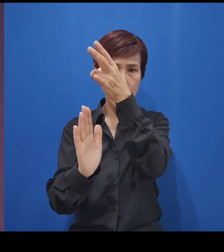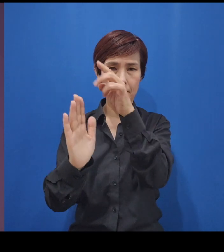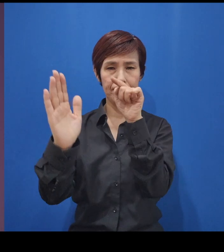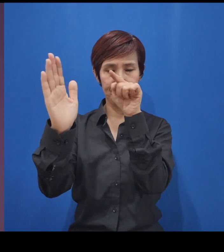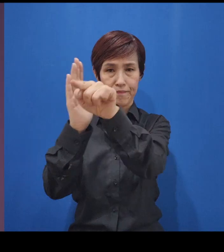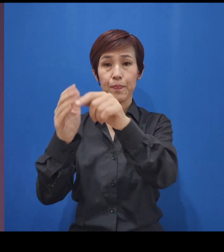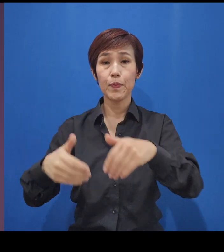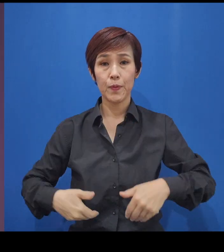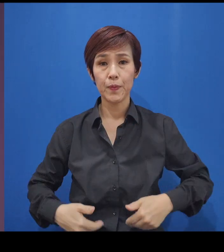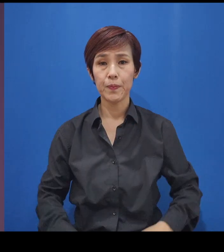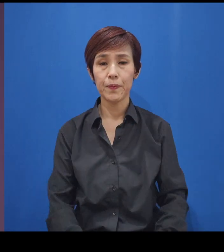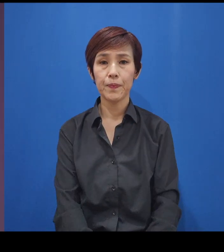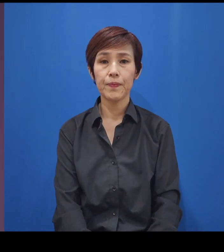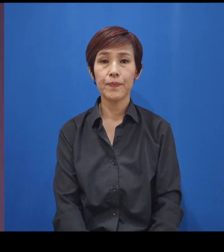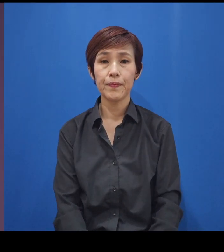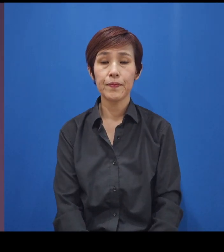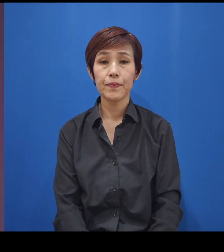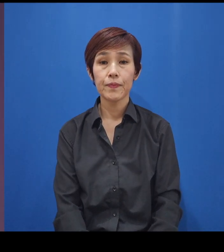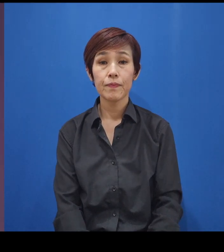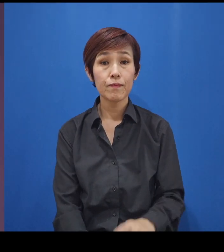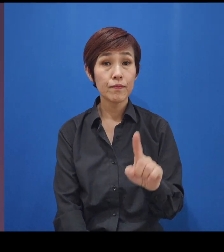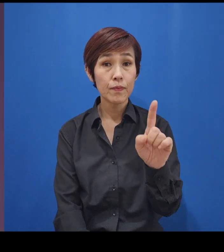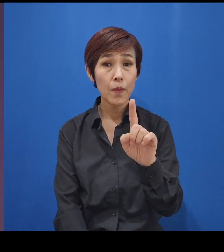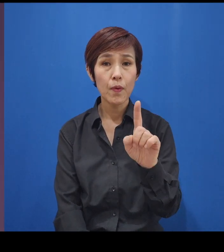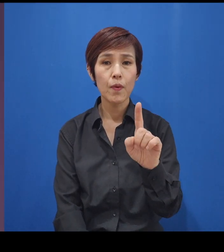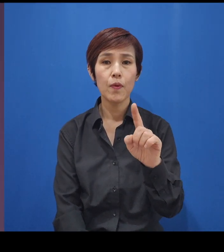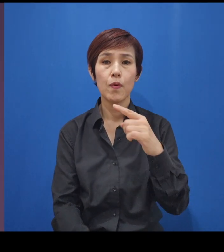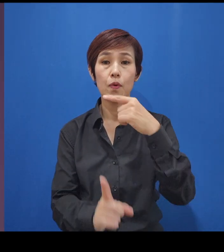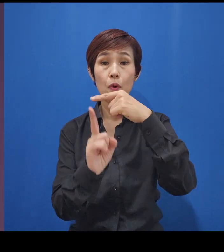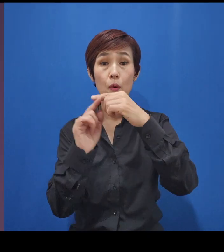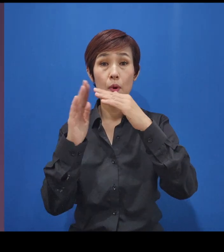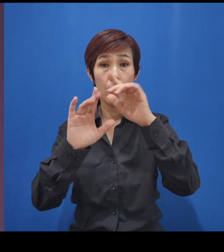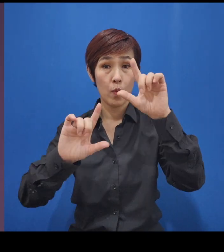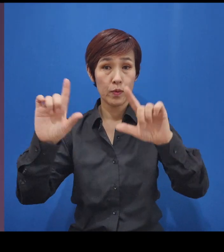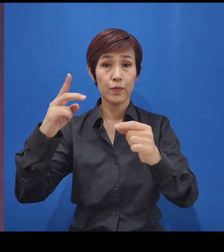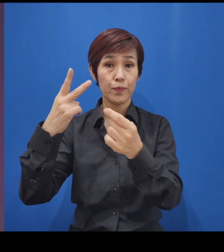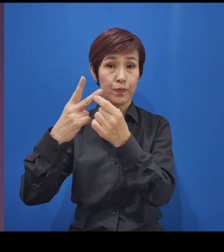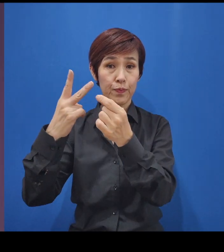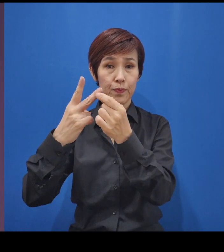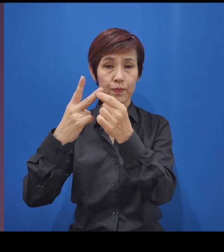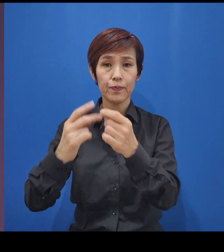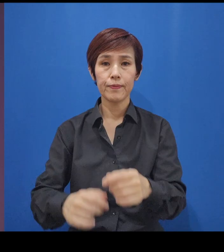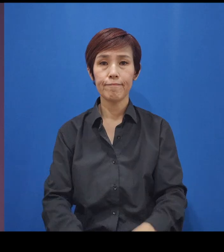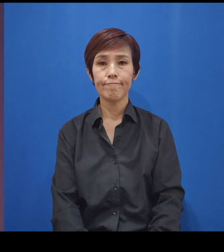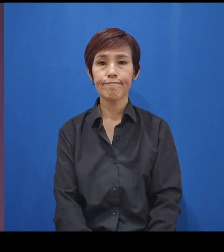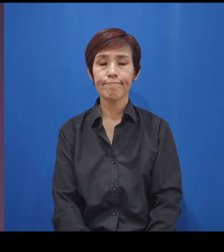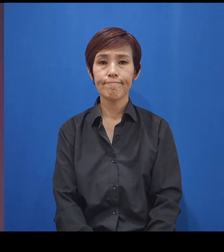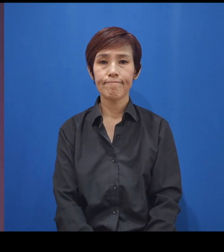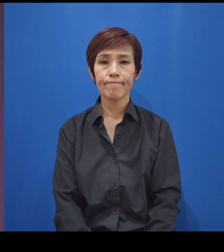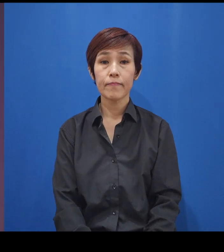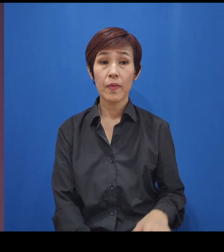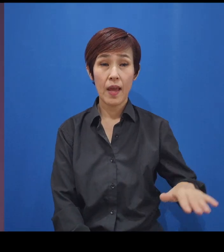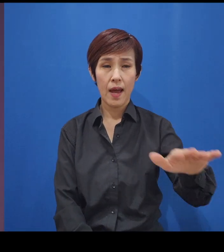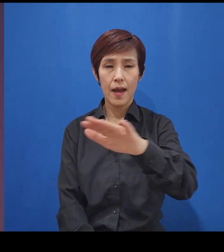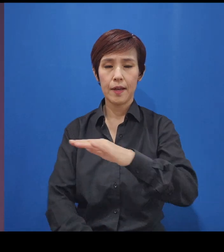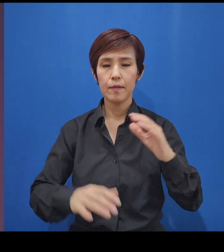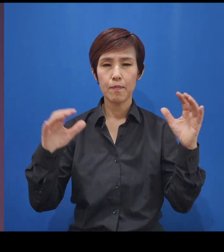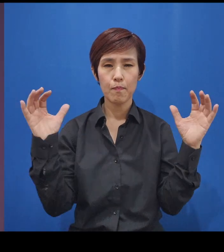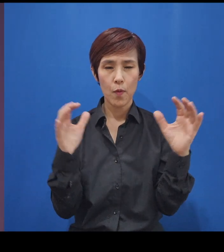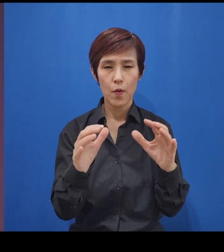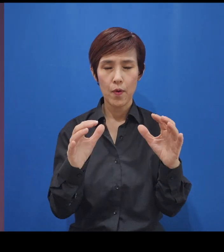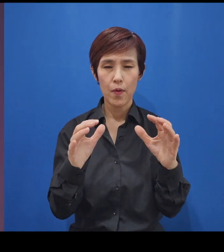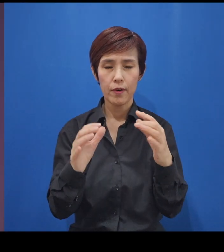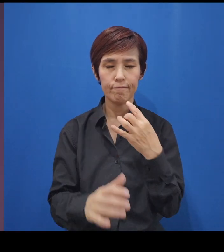했습니다. 14절에 나오죠. 그게 두 번째 교회의 모습입니다. 그들이 다 함께